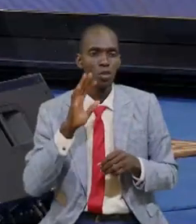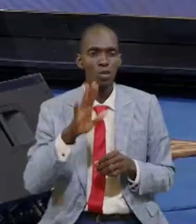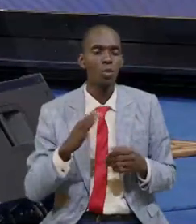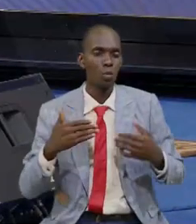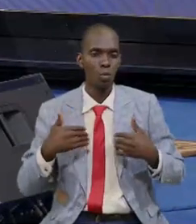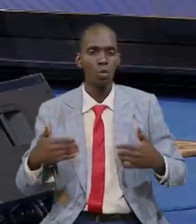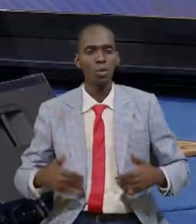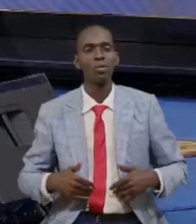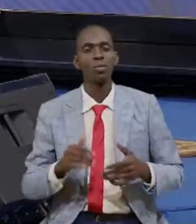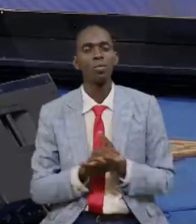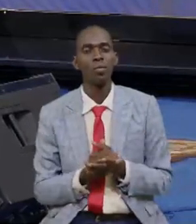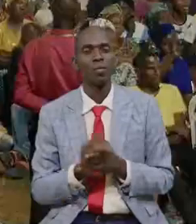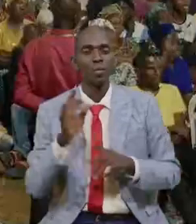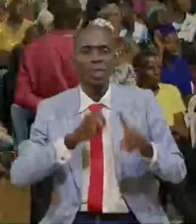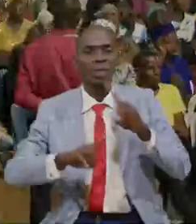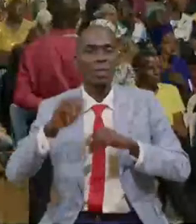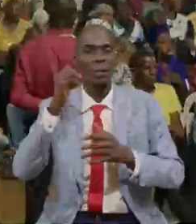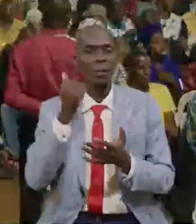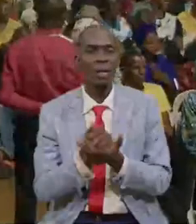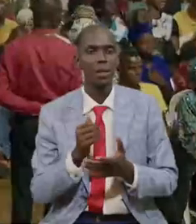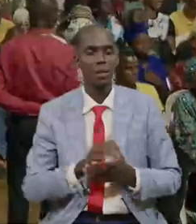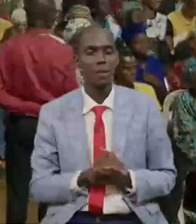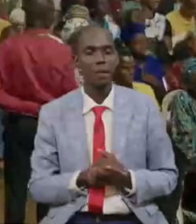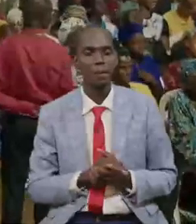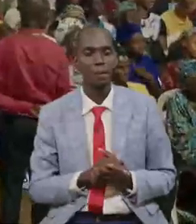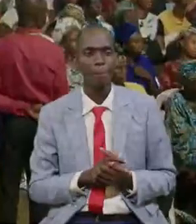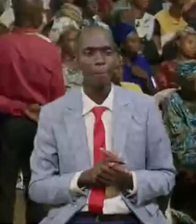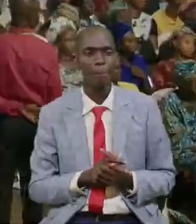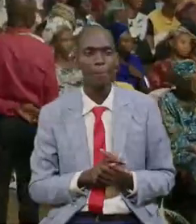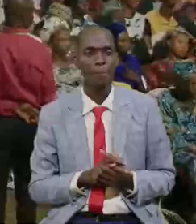ses convoitises. Donne-moi un bon amen.